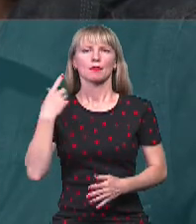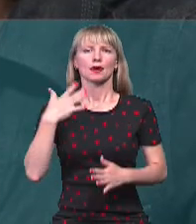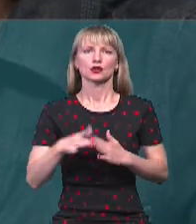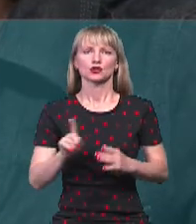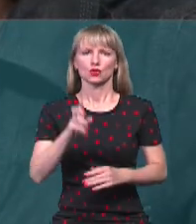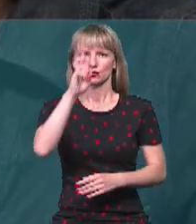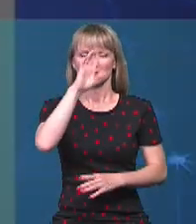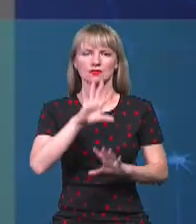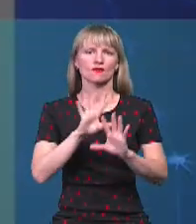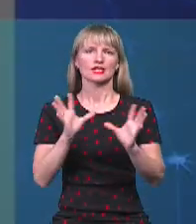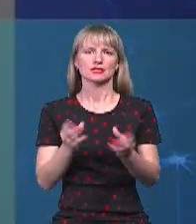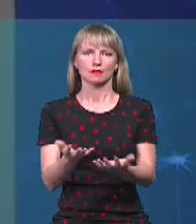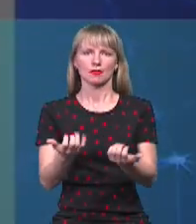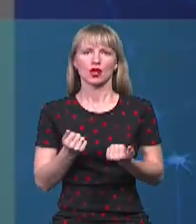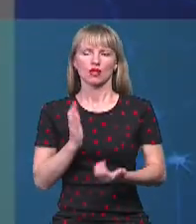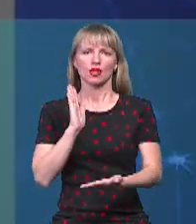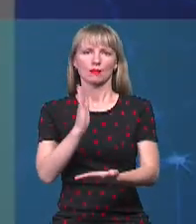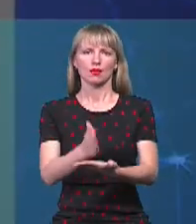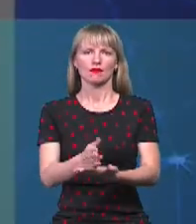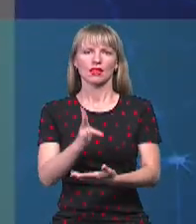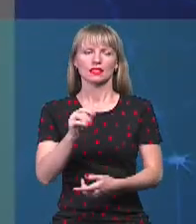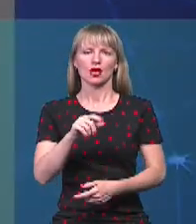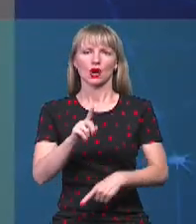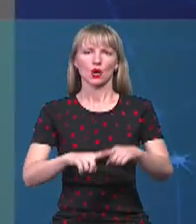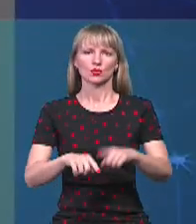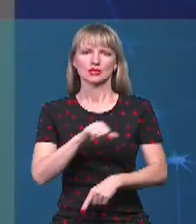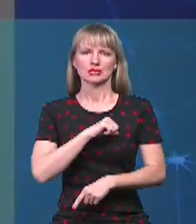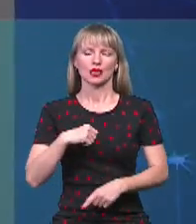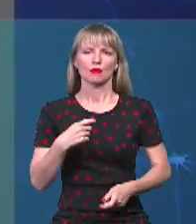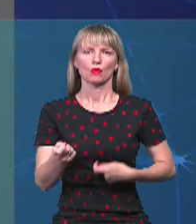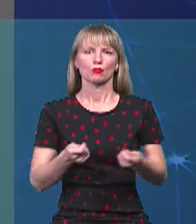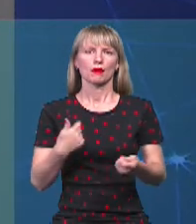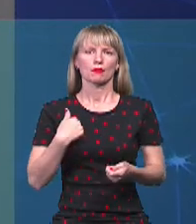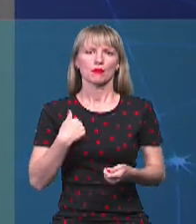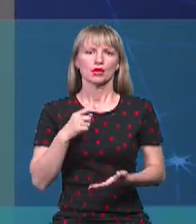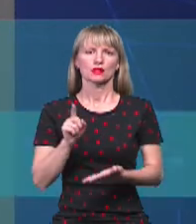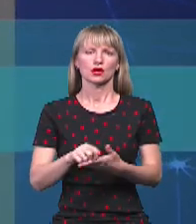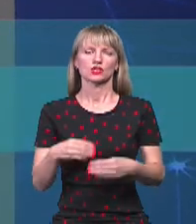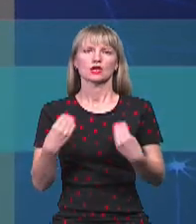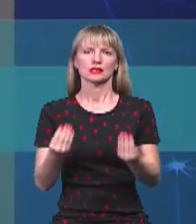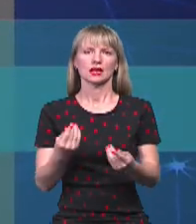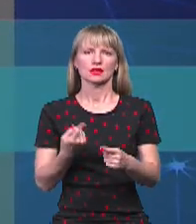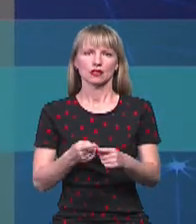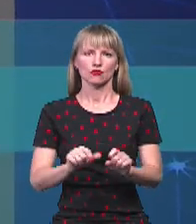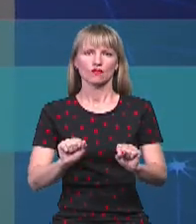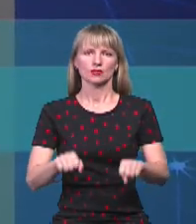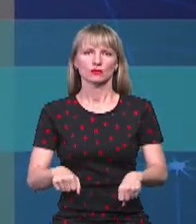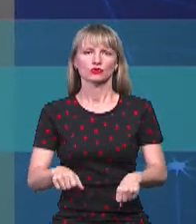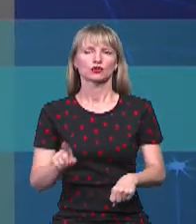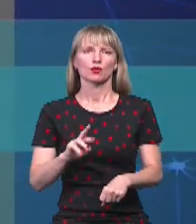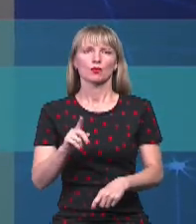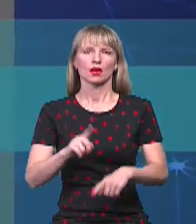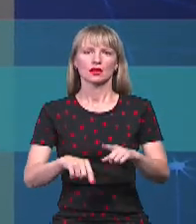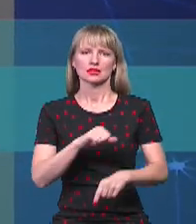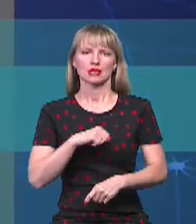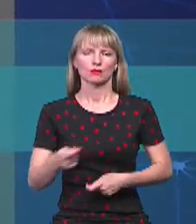что и государство в целом берет направление на родительское самоуправление. Так мы, мне кажется, должны дать этот инструмент, чтобы